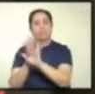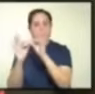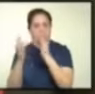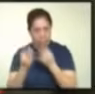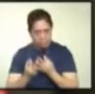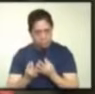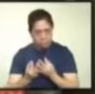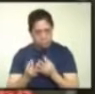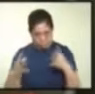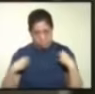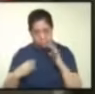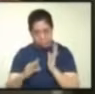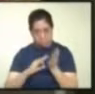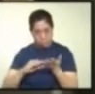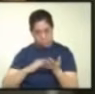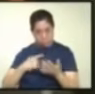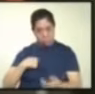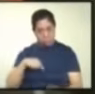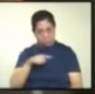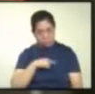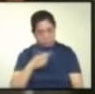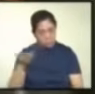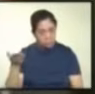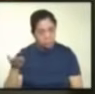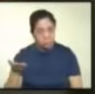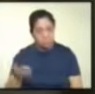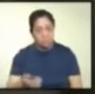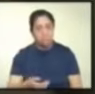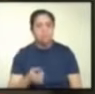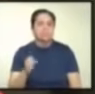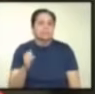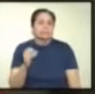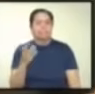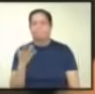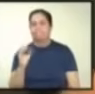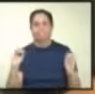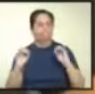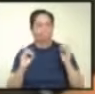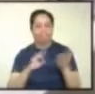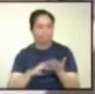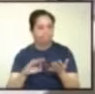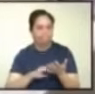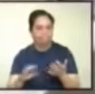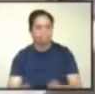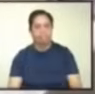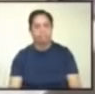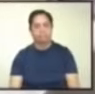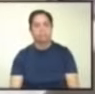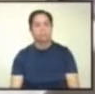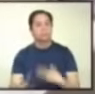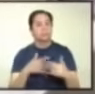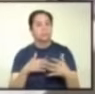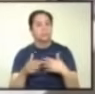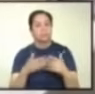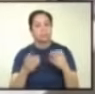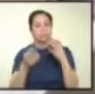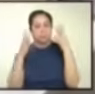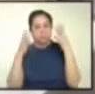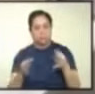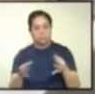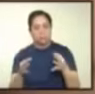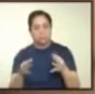nila. Mapapatawad ba kami nila? Kaya po, wala pong kapatawaran. Sa kabila ng paglabas ng